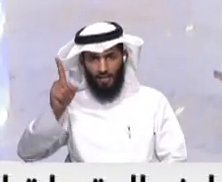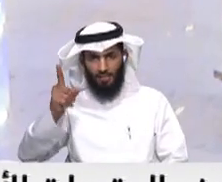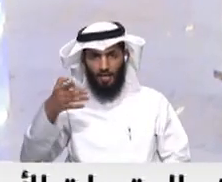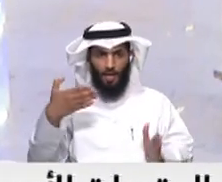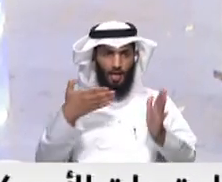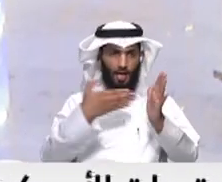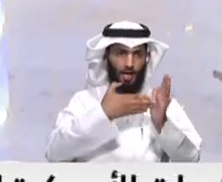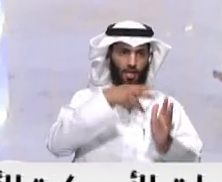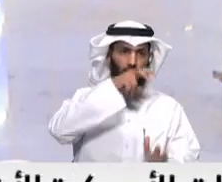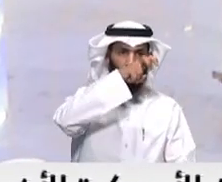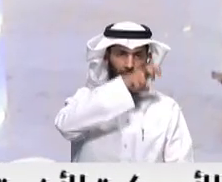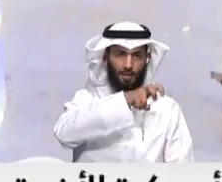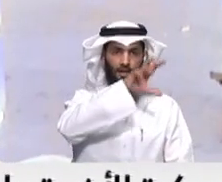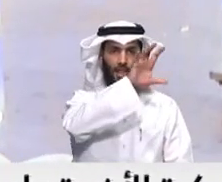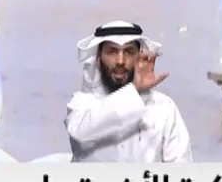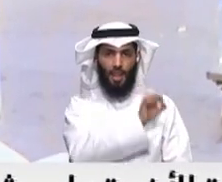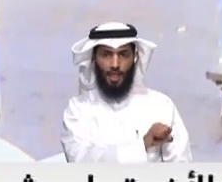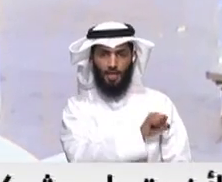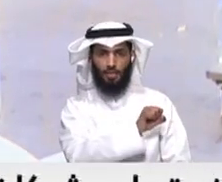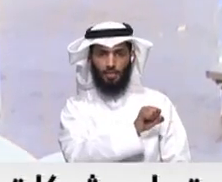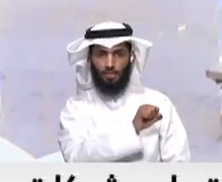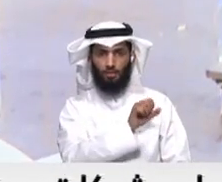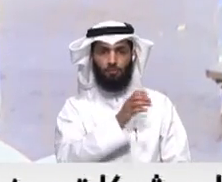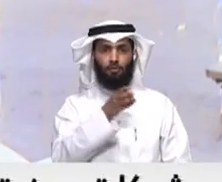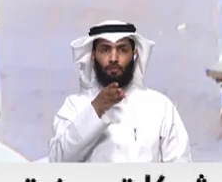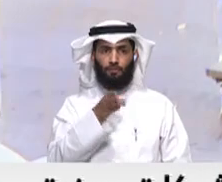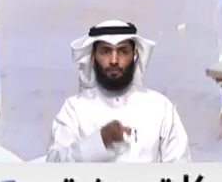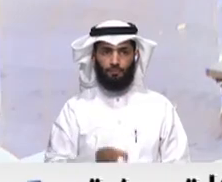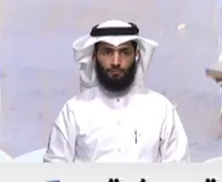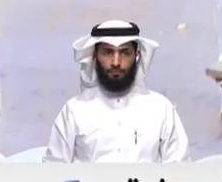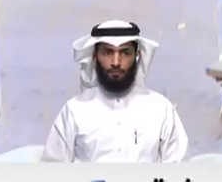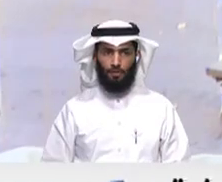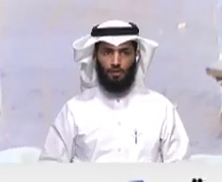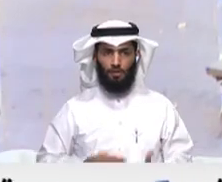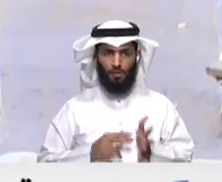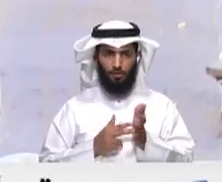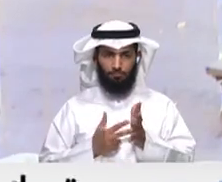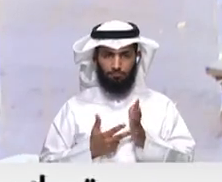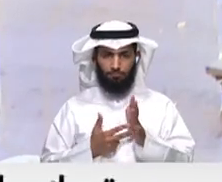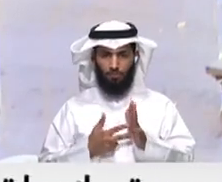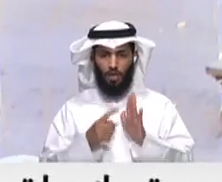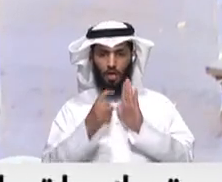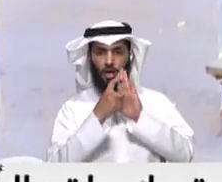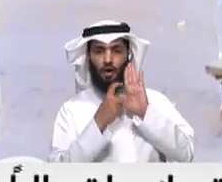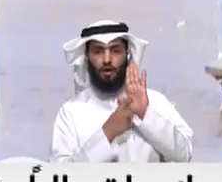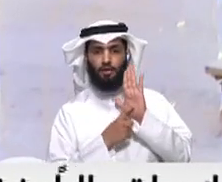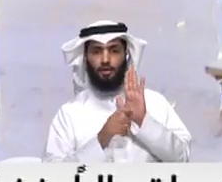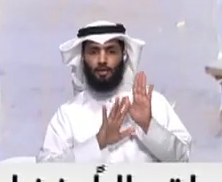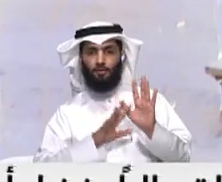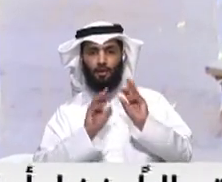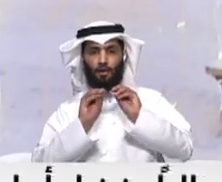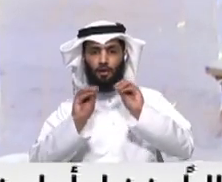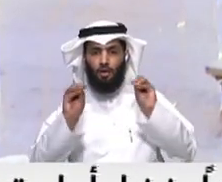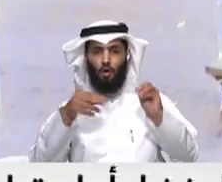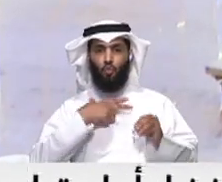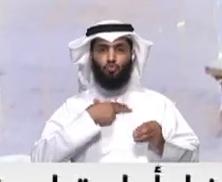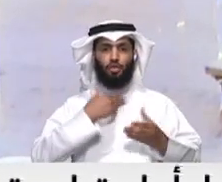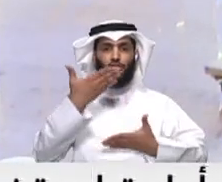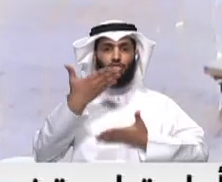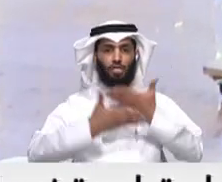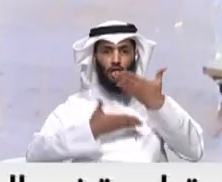الساعه الثامنه ليلا راح يكون هناك في تقديم قوانين ولوائح وزاره التجاره